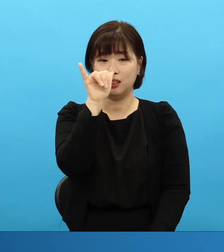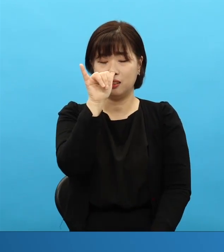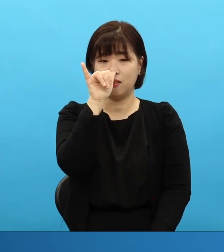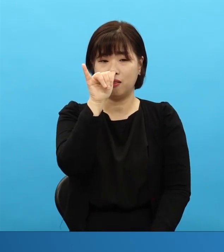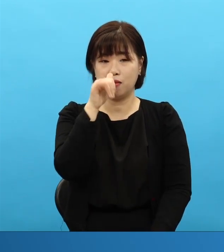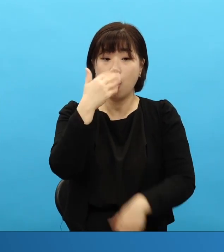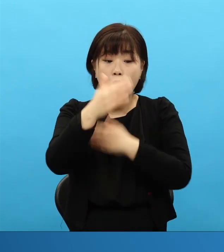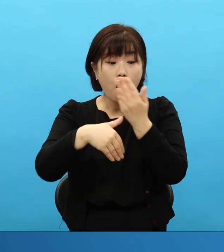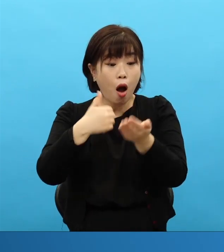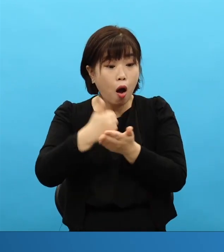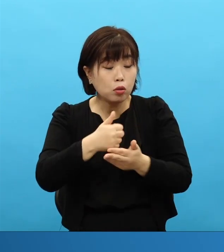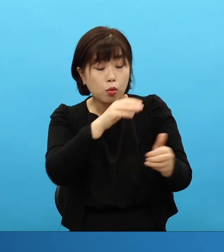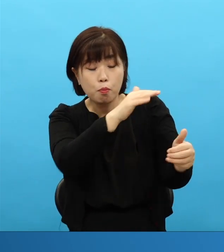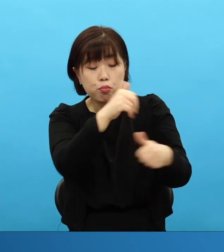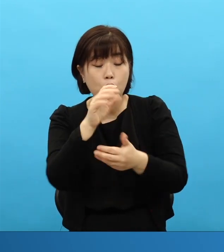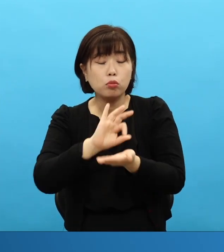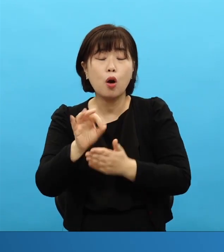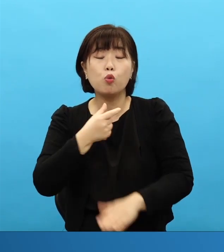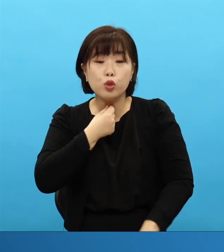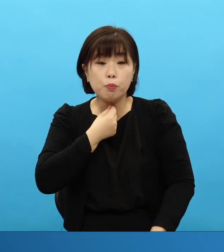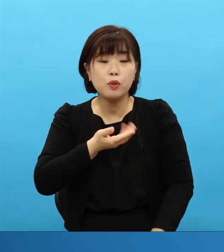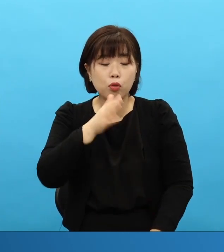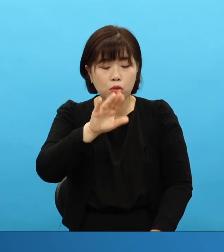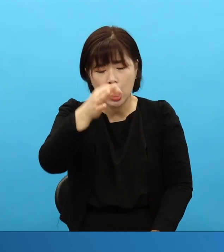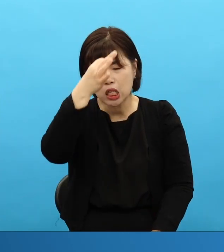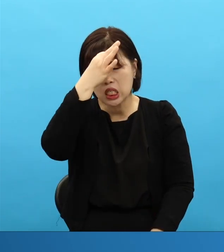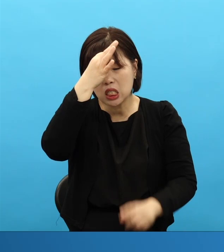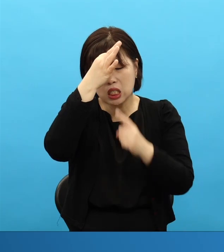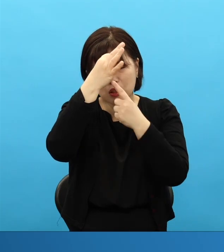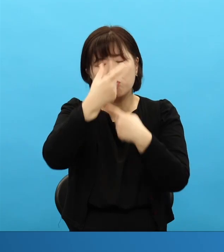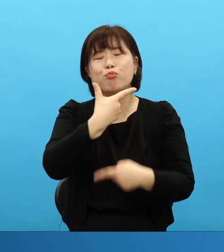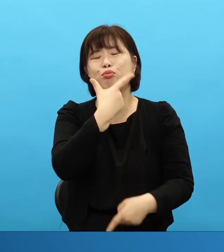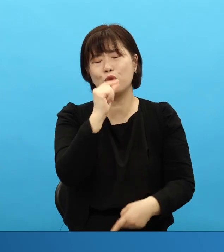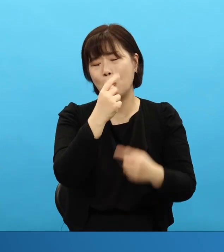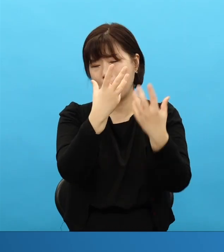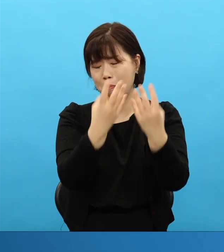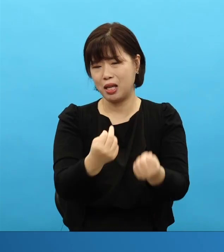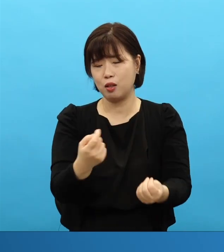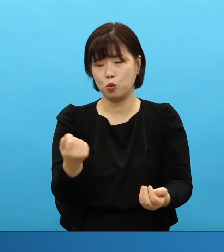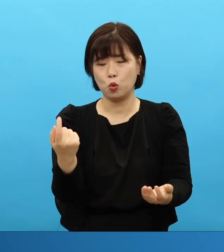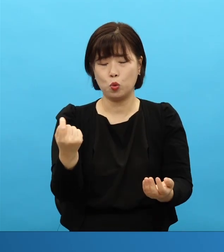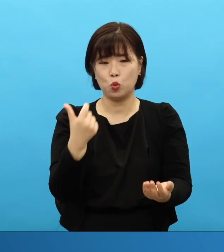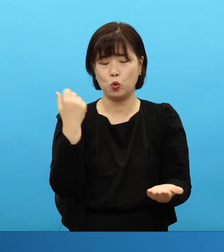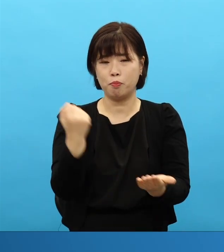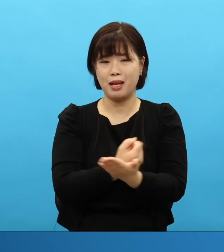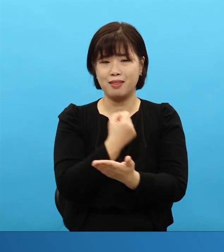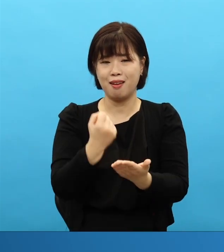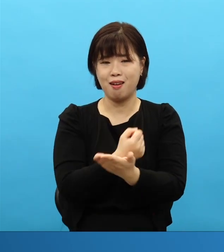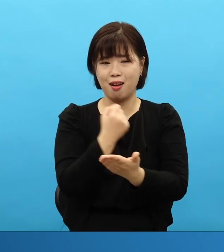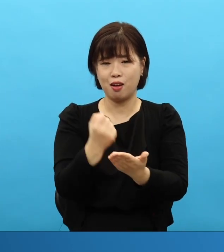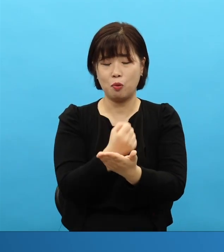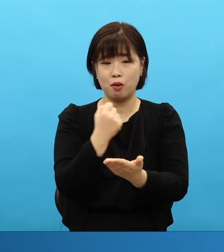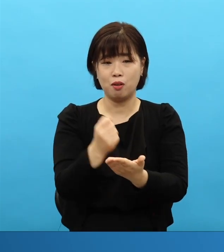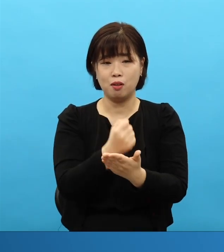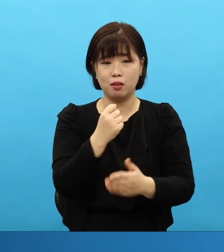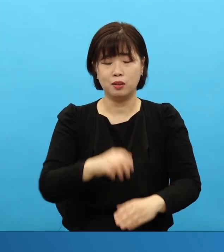싶으신데 준비가 되지 못해가지고 쓰임받지 못하는 부분들이 굉장히 안타까운 부분들이 많이 있거든요.